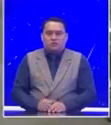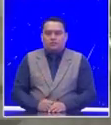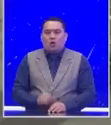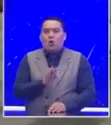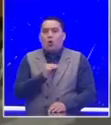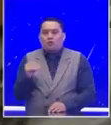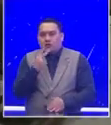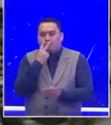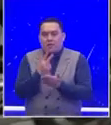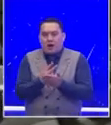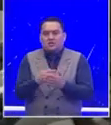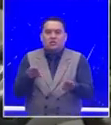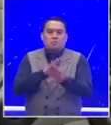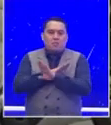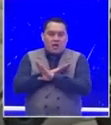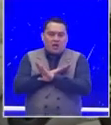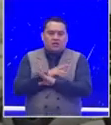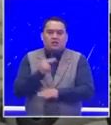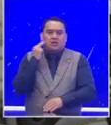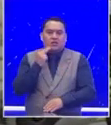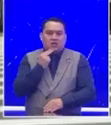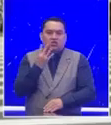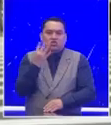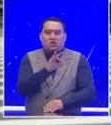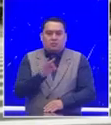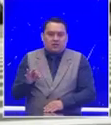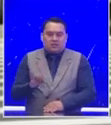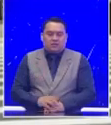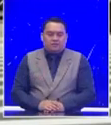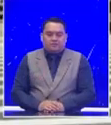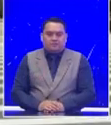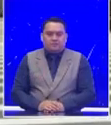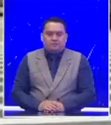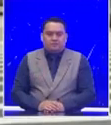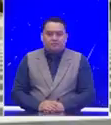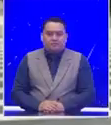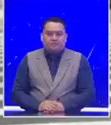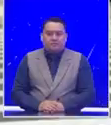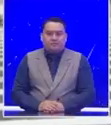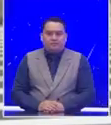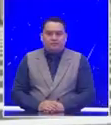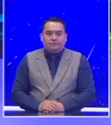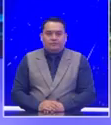тысяч. Официальный показатель смертности от заболевания в КНР – 4%.